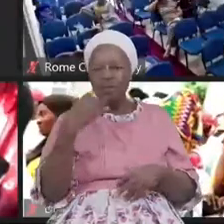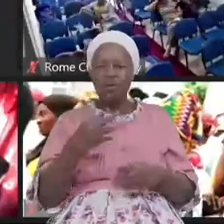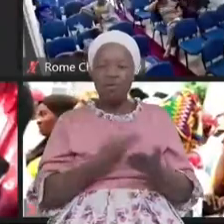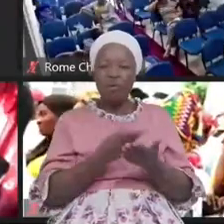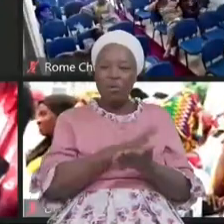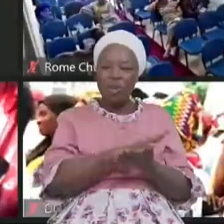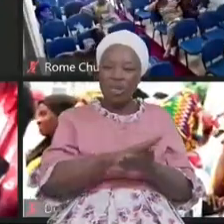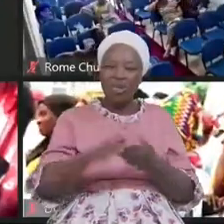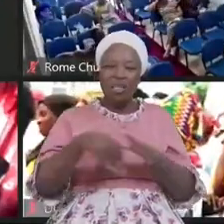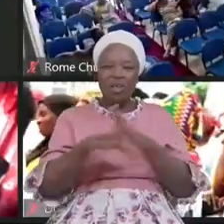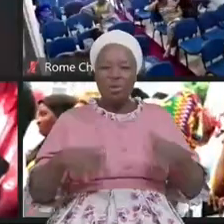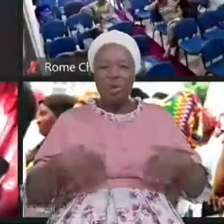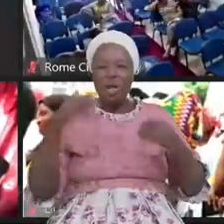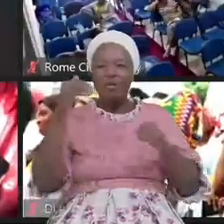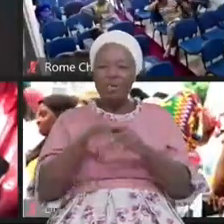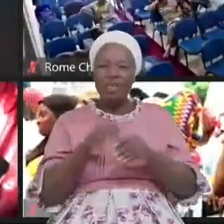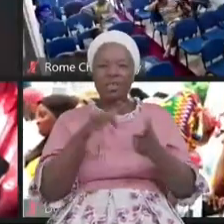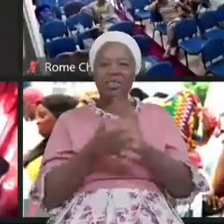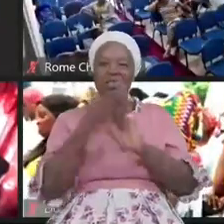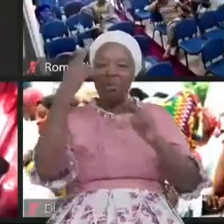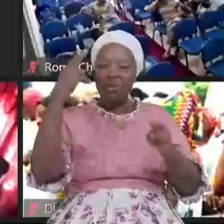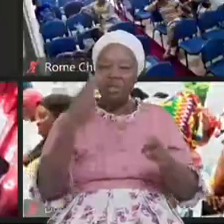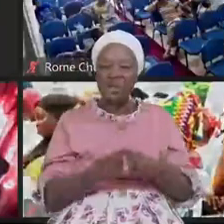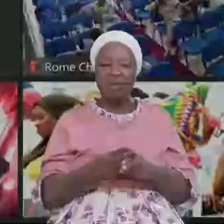ta vie au nom de Jésus.